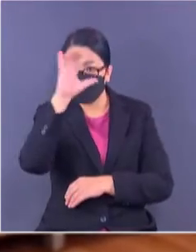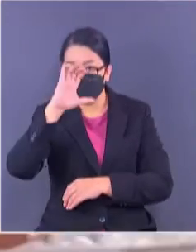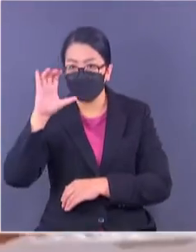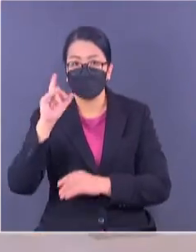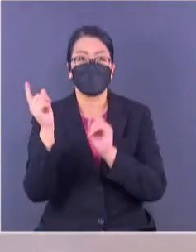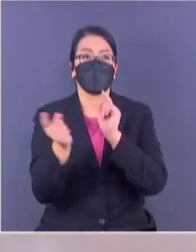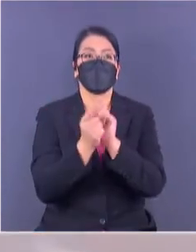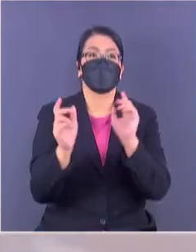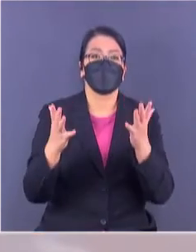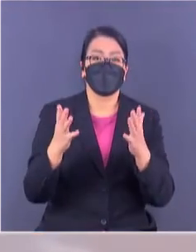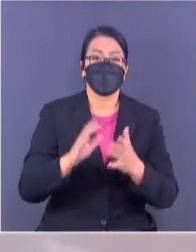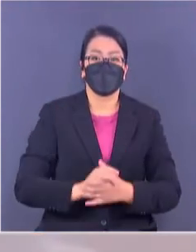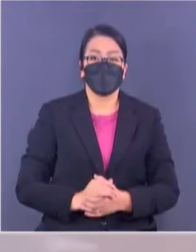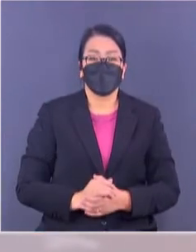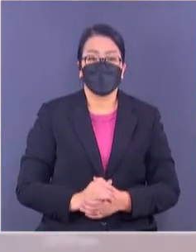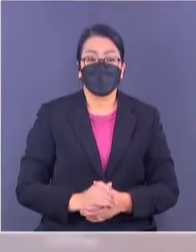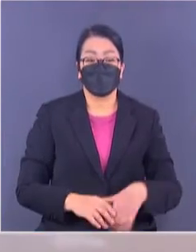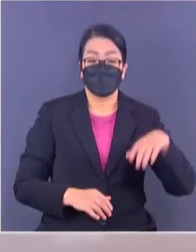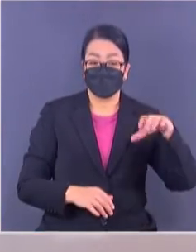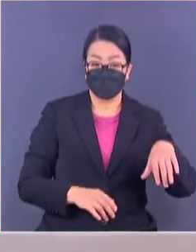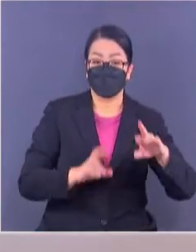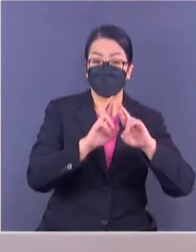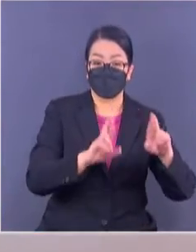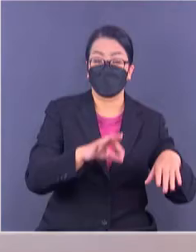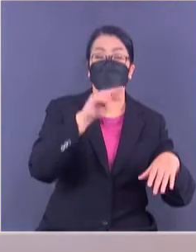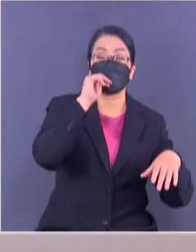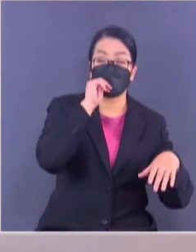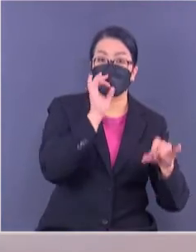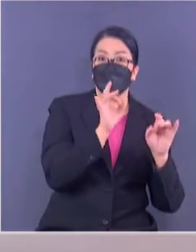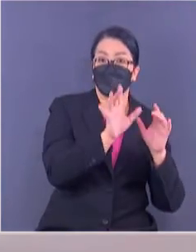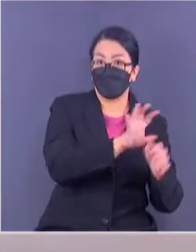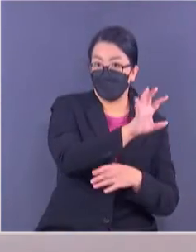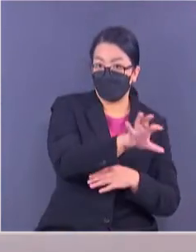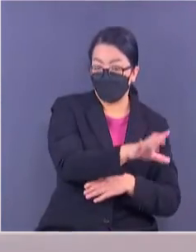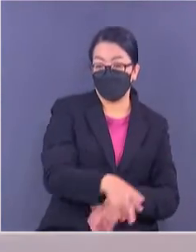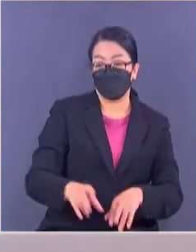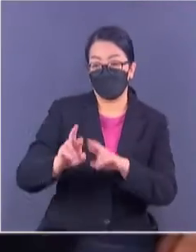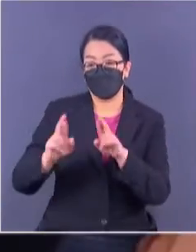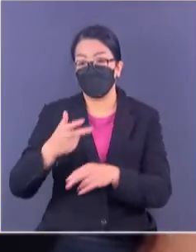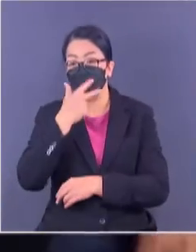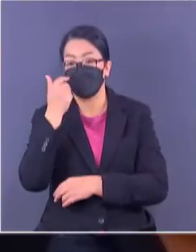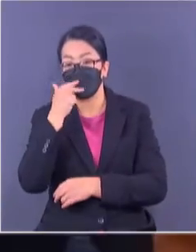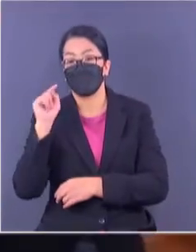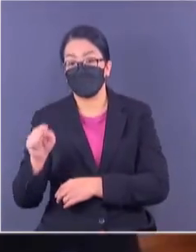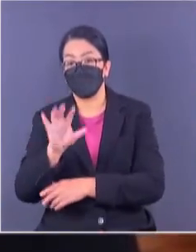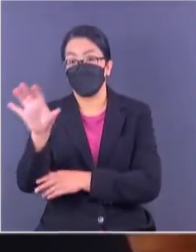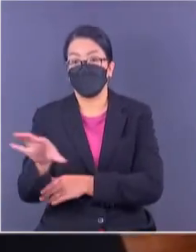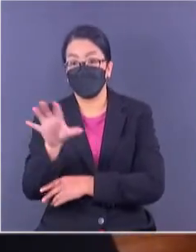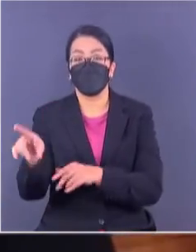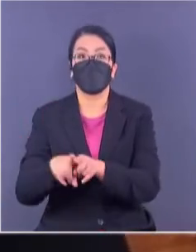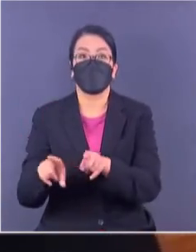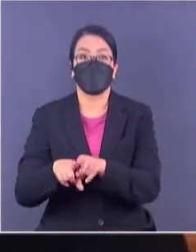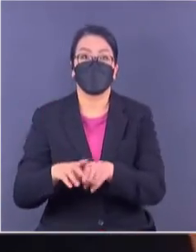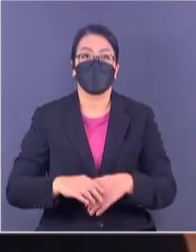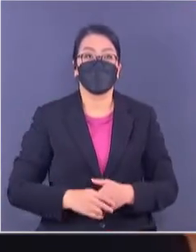หาไม่เจอ เนี่ยไปซื้อเค้กอีกร้านหนึ่งไปสั่งเค้กแล้วก็เอาเค้กไปแล้วก็บอกว่าอ่ะน่าจะประมาณว่าให้มาเอาเ